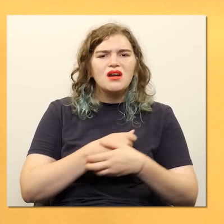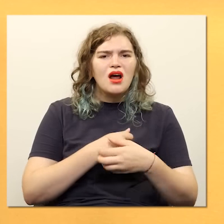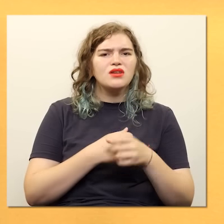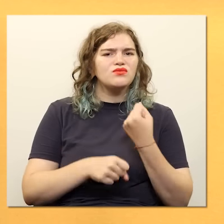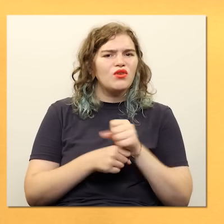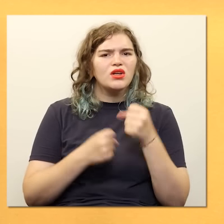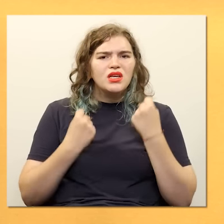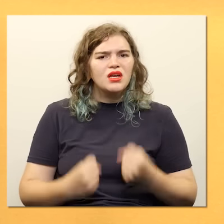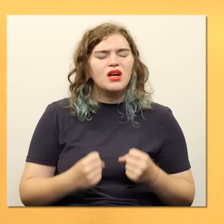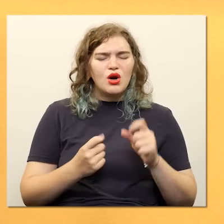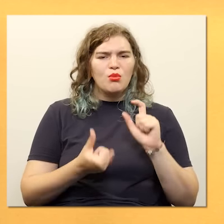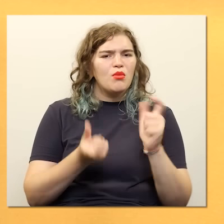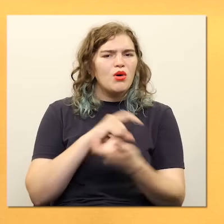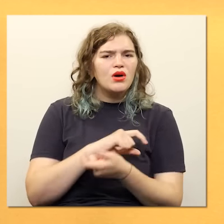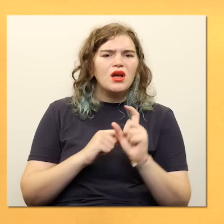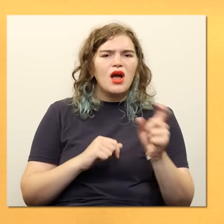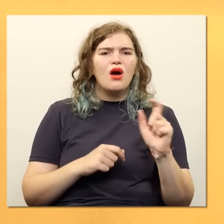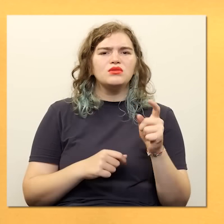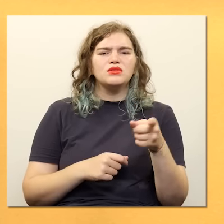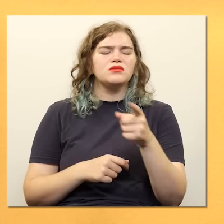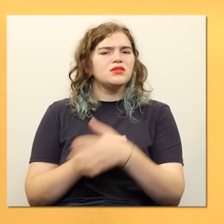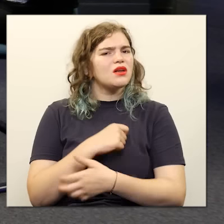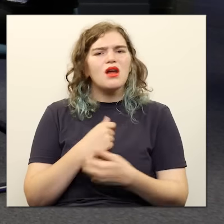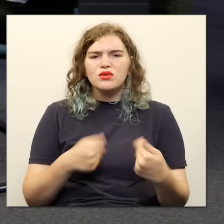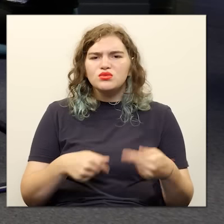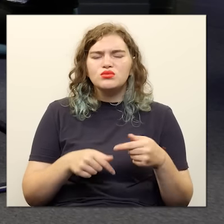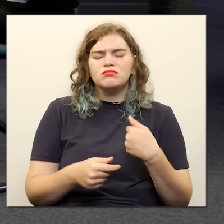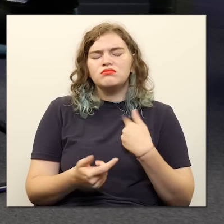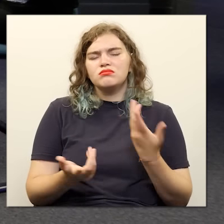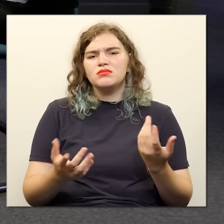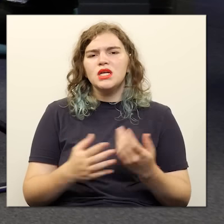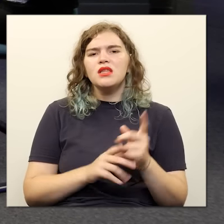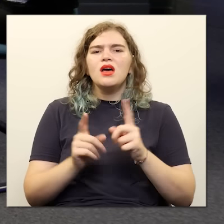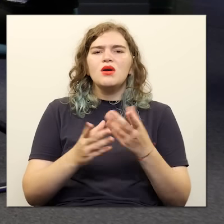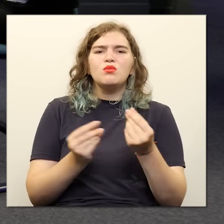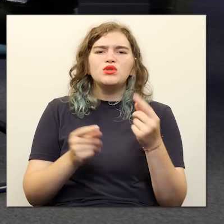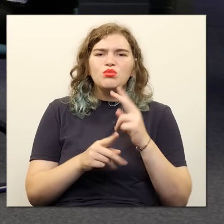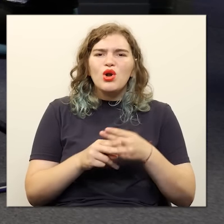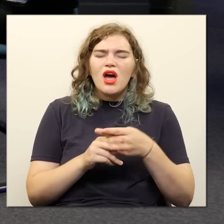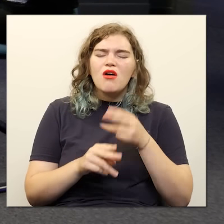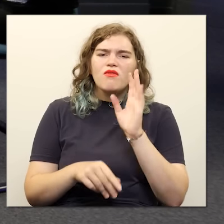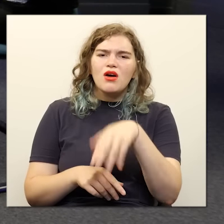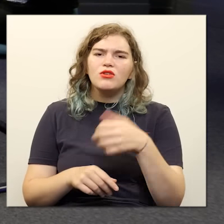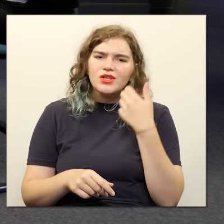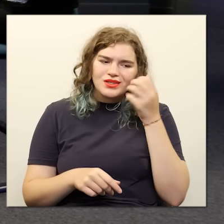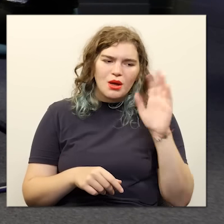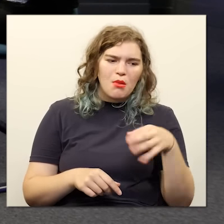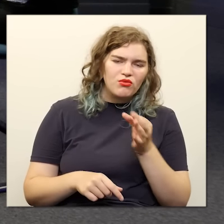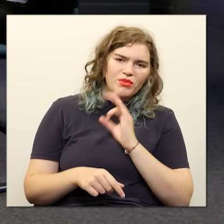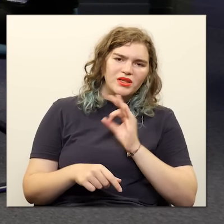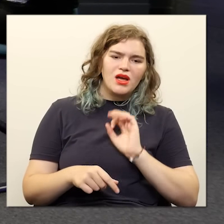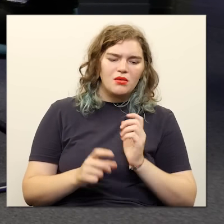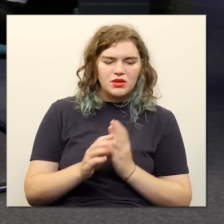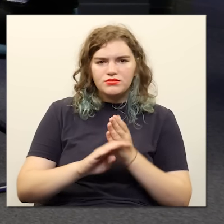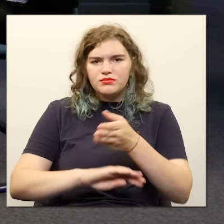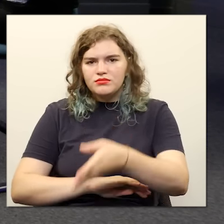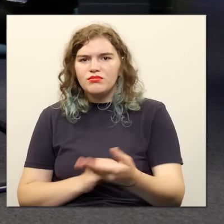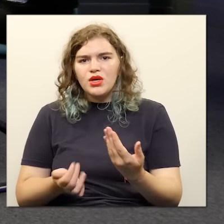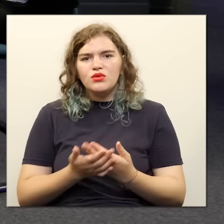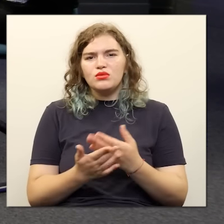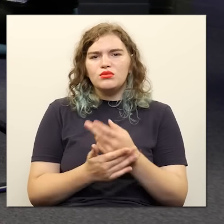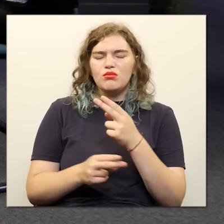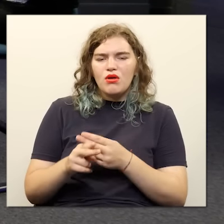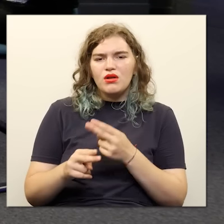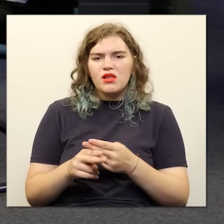gunoi. Dar totuși am ajuns la ei, că ei au avut mulți bolnavi. Și în momentul când am avut medicamente, le-am dus